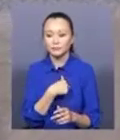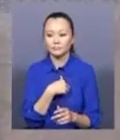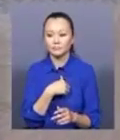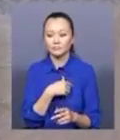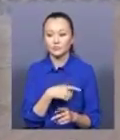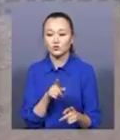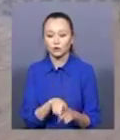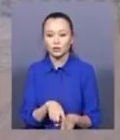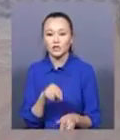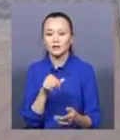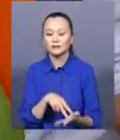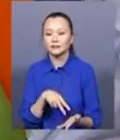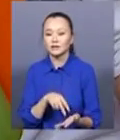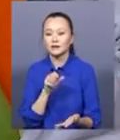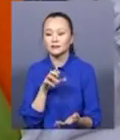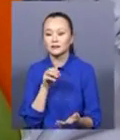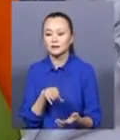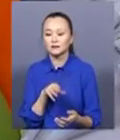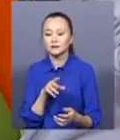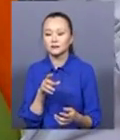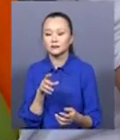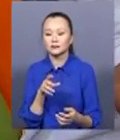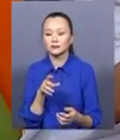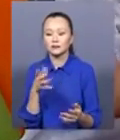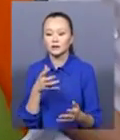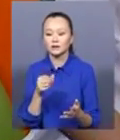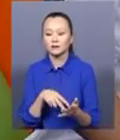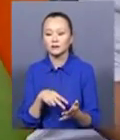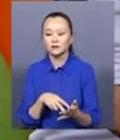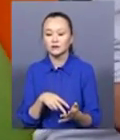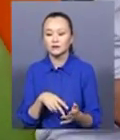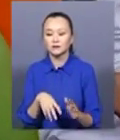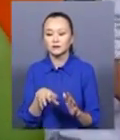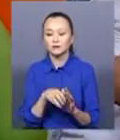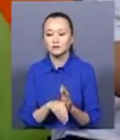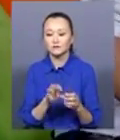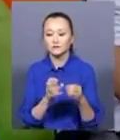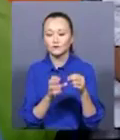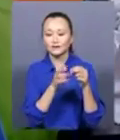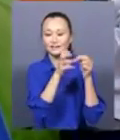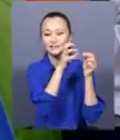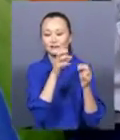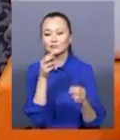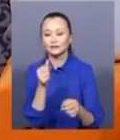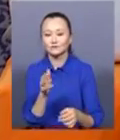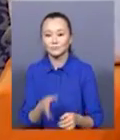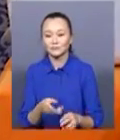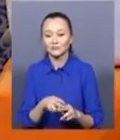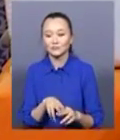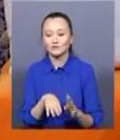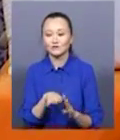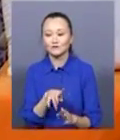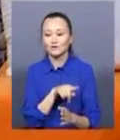Что касается ценника, Остап, примерно вот в каких цифрах варьируется? Вкрутить лампочку. Да. Сколько стоит? Это лучший